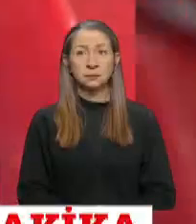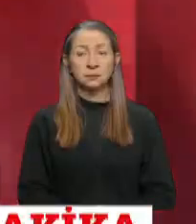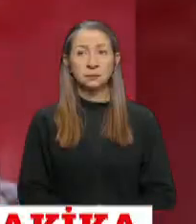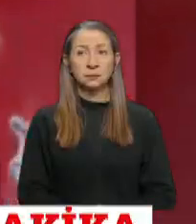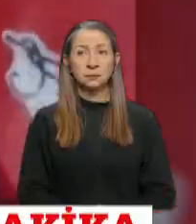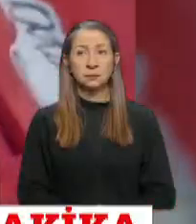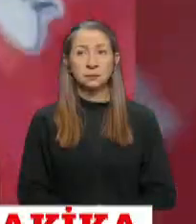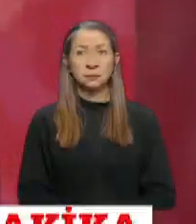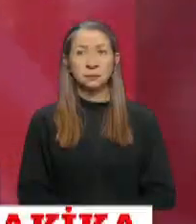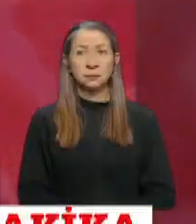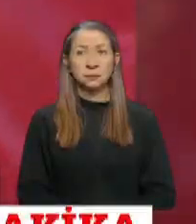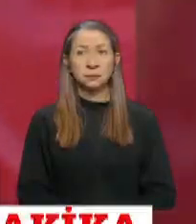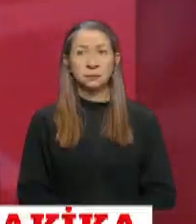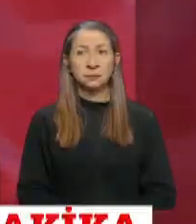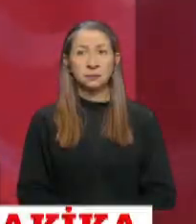açın. Şurayı açın.